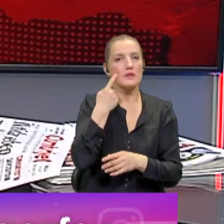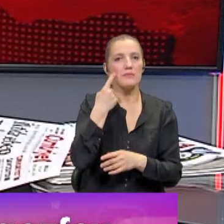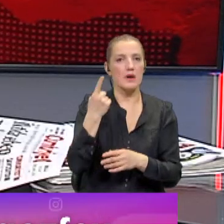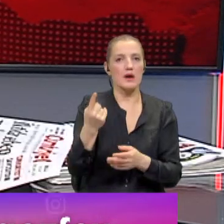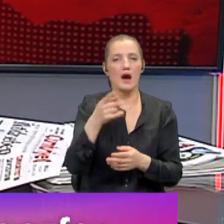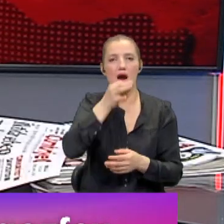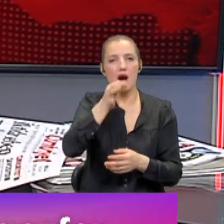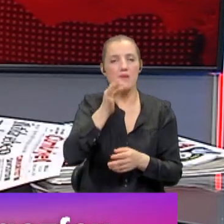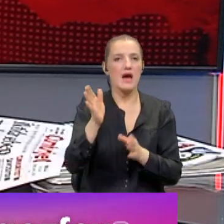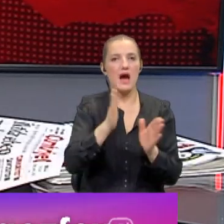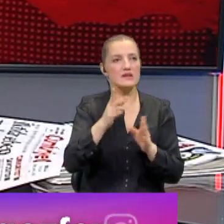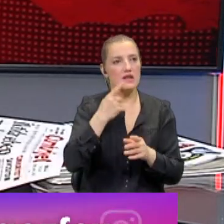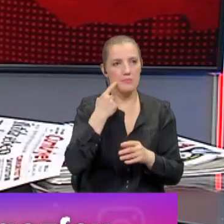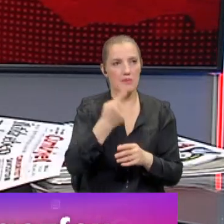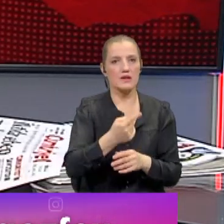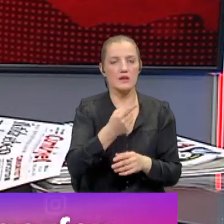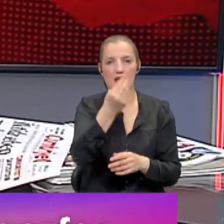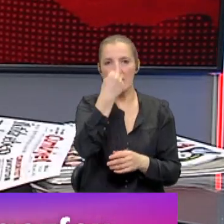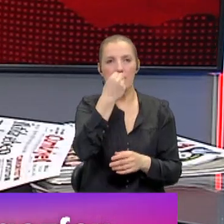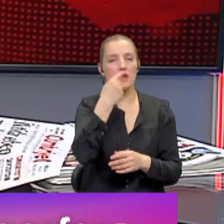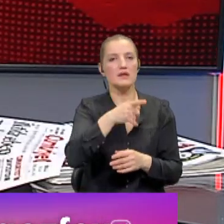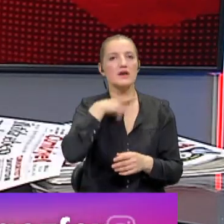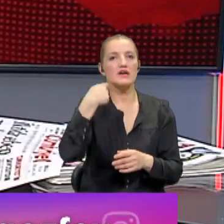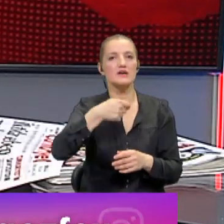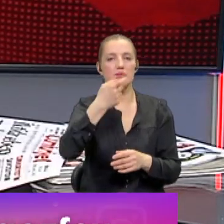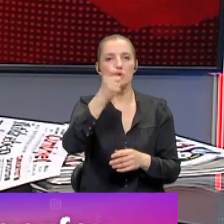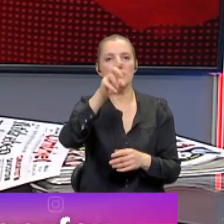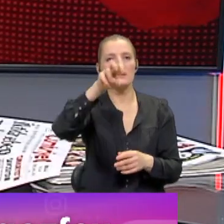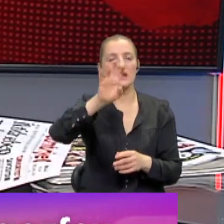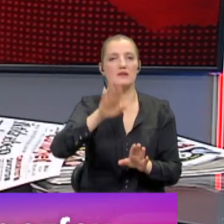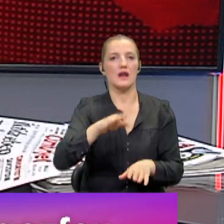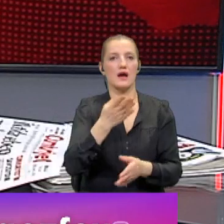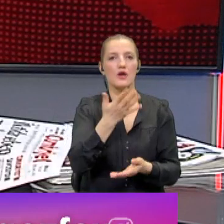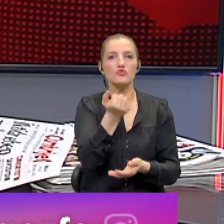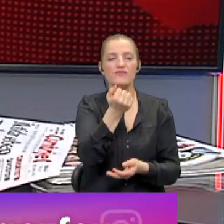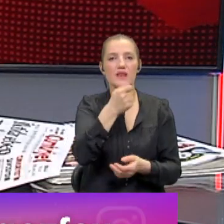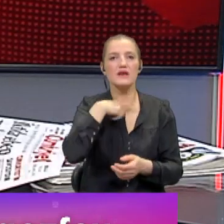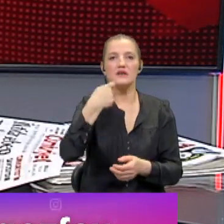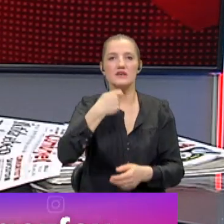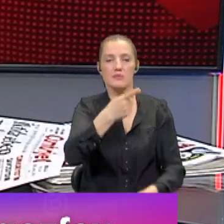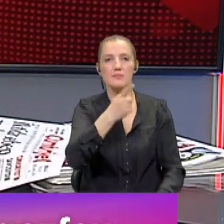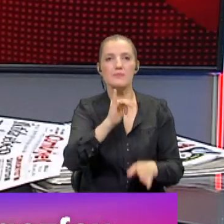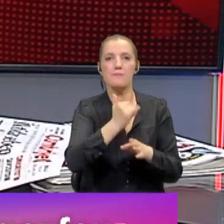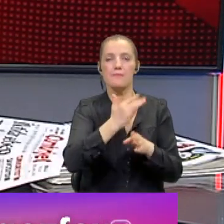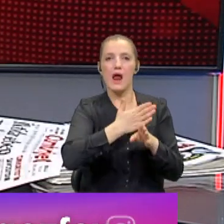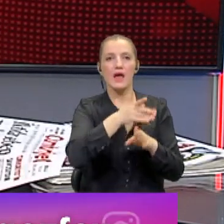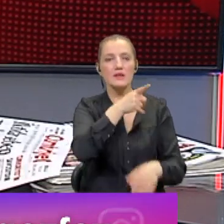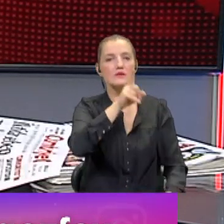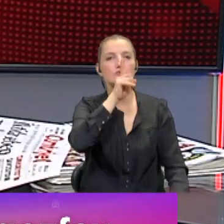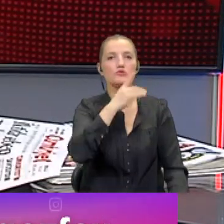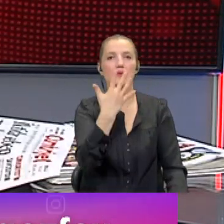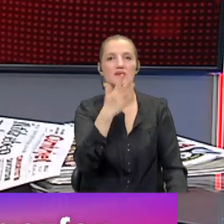Şimdi hemen şu haber arasında baktık işte yemeklik kıyma 98 lira köftelik kıyma Bir markette